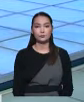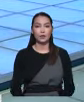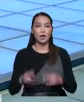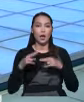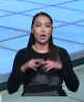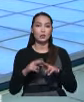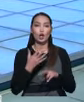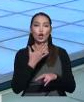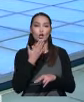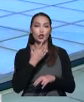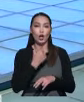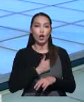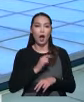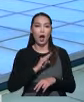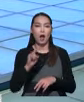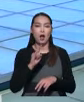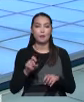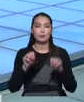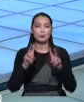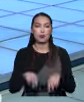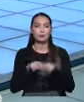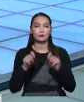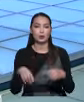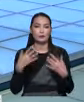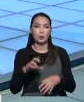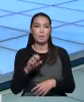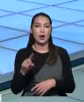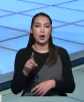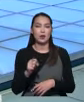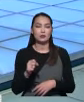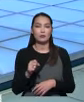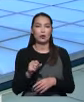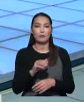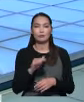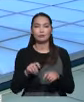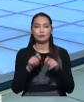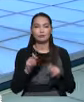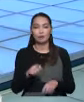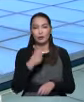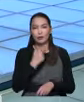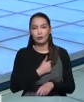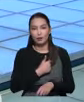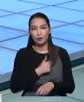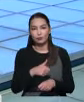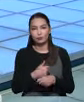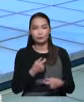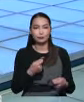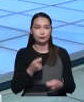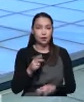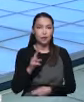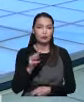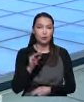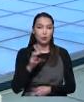Астанада ұлттық ұланның авиациясының базасы ашылды. Шараға мемлекет басшысы, қарулы күштердің жоғарғы бас қолбасшысы Қасым Жомарт Тоқаев